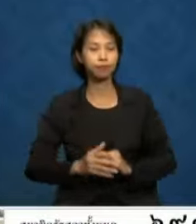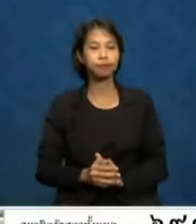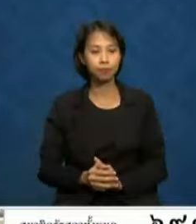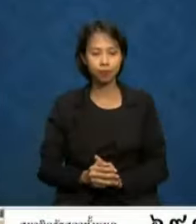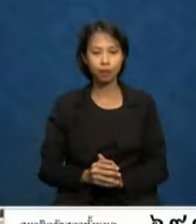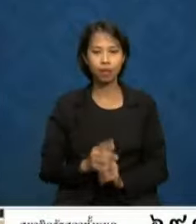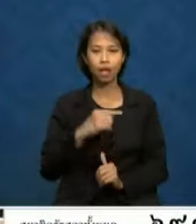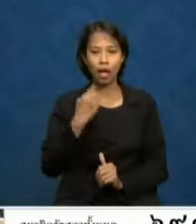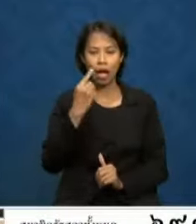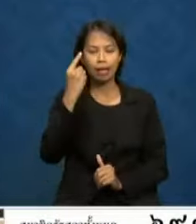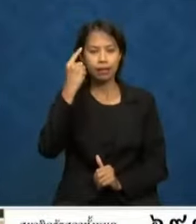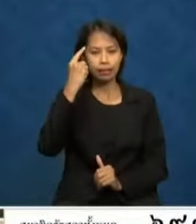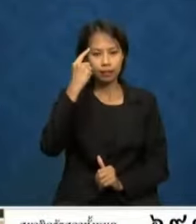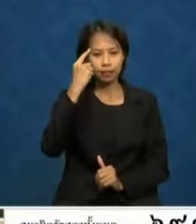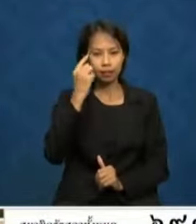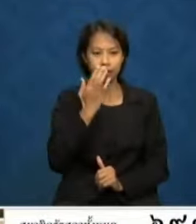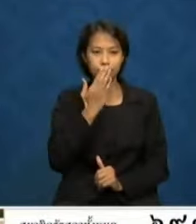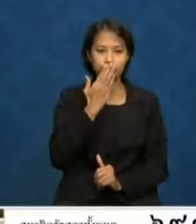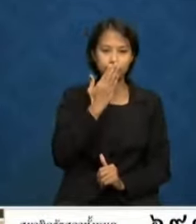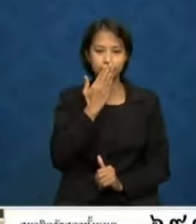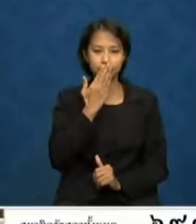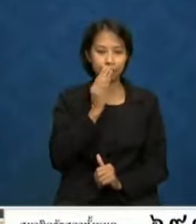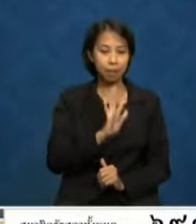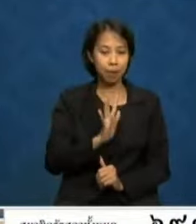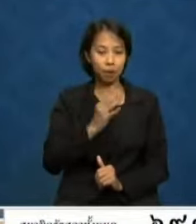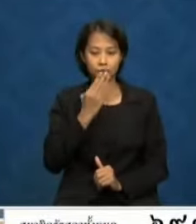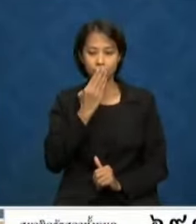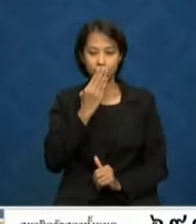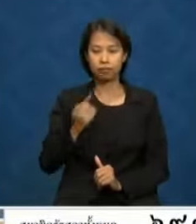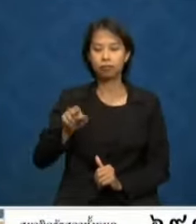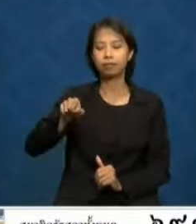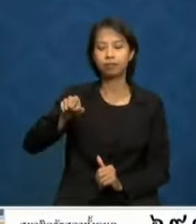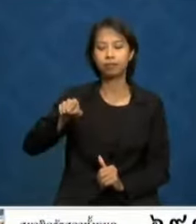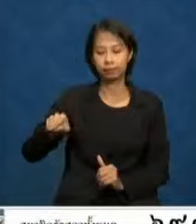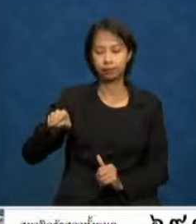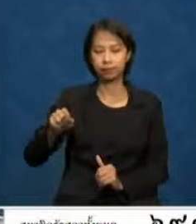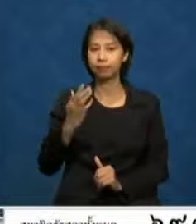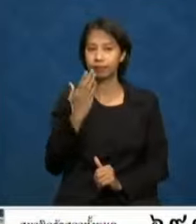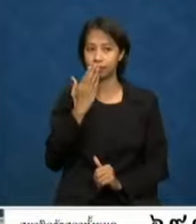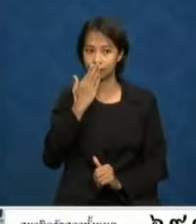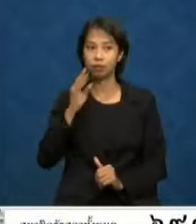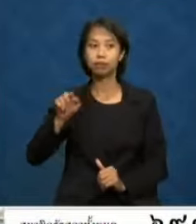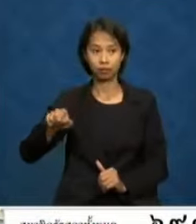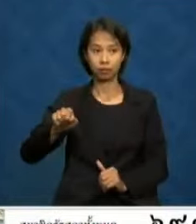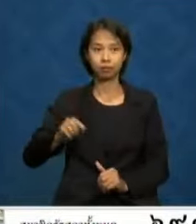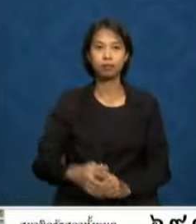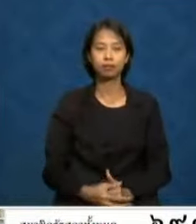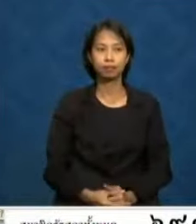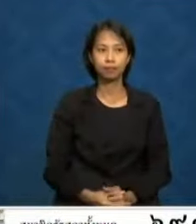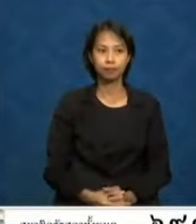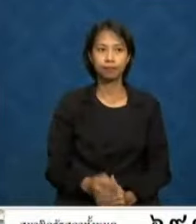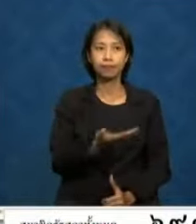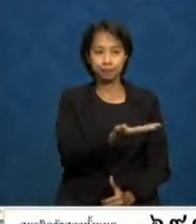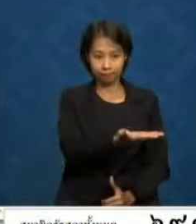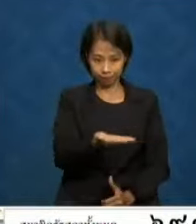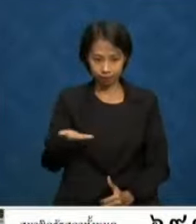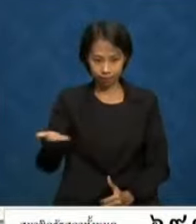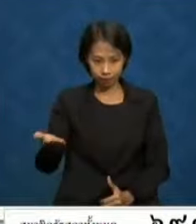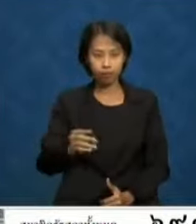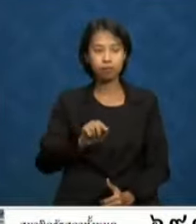ท่านผู้ใดเห็นว่าควรงดออกเสียงกรุณากดปุ่มงดออกเสียงครับลงมติได้น